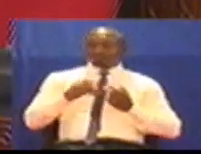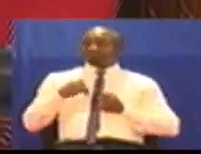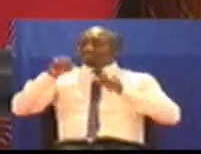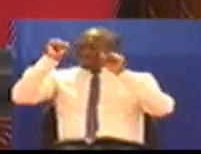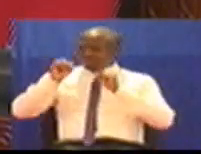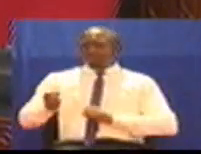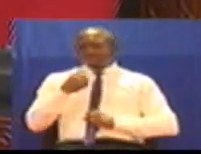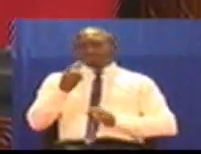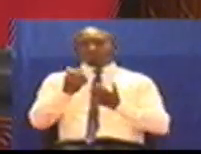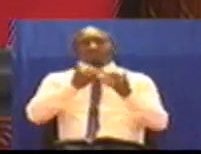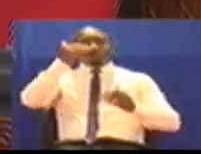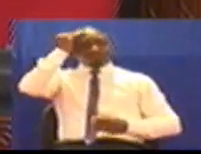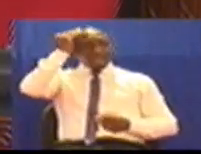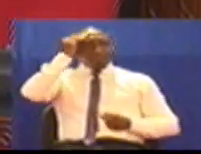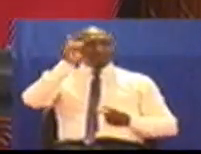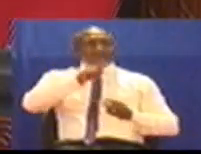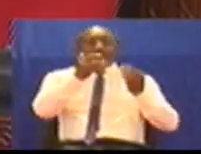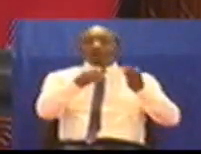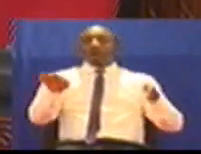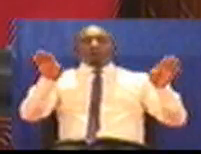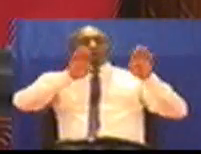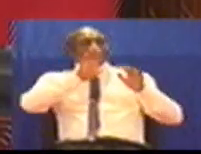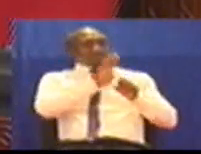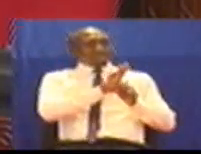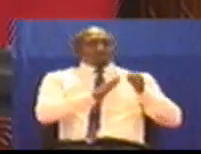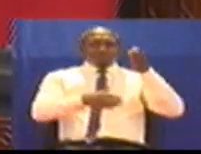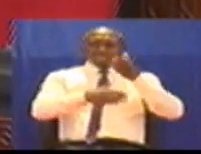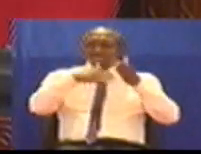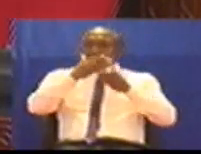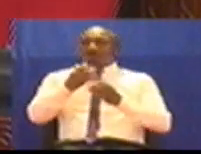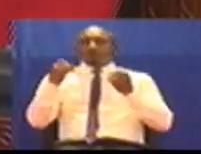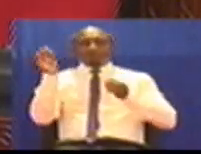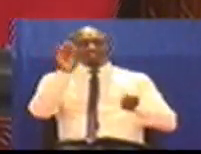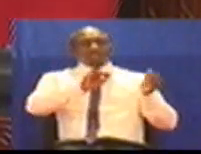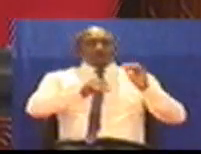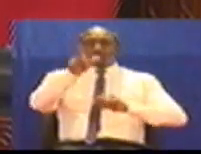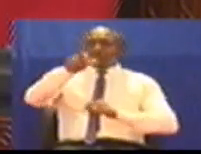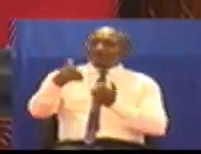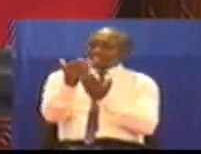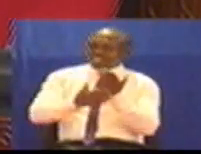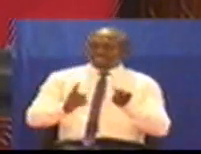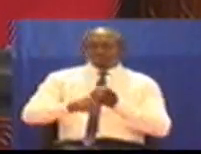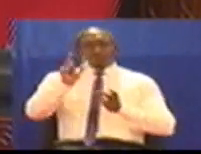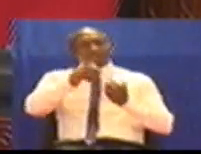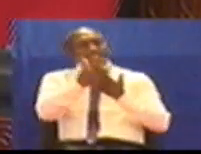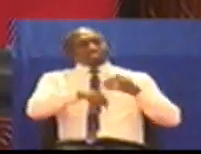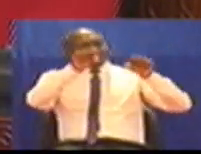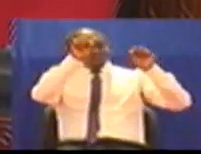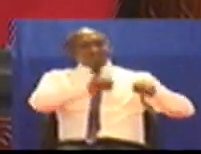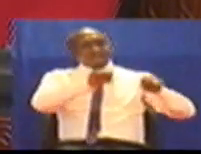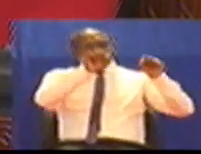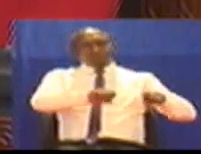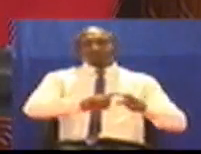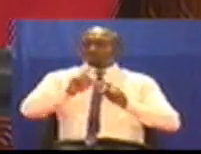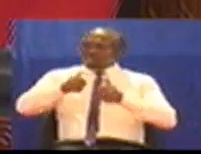kwa sababu nafahamu yako maboma mengi yamejengwa kwa nguvu za wananchi. Wananchi walifyatua tofali, wananchi